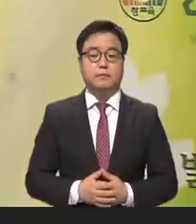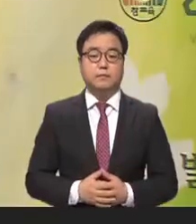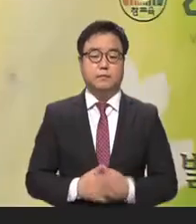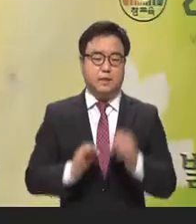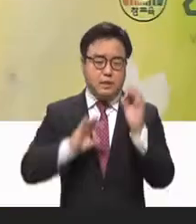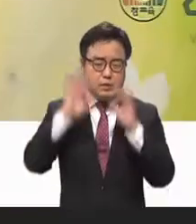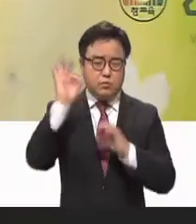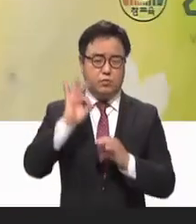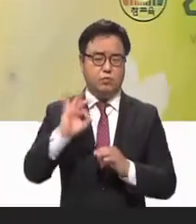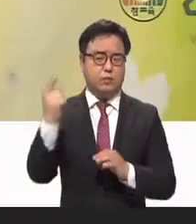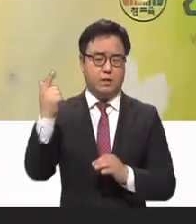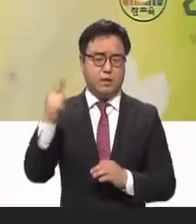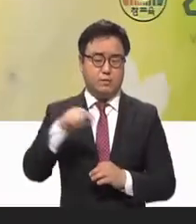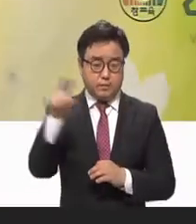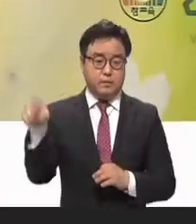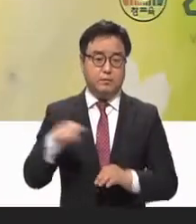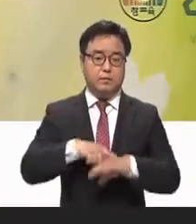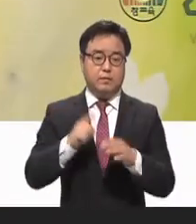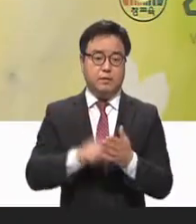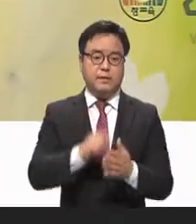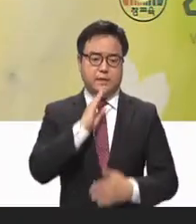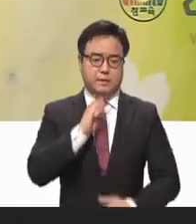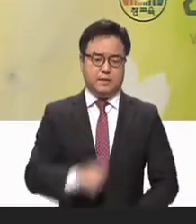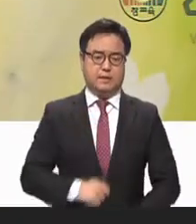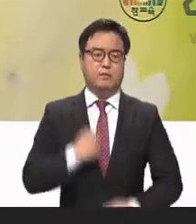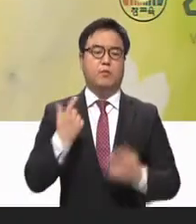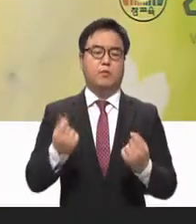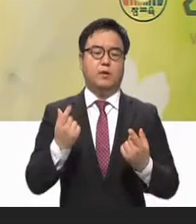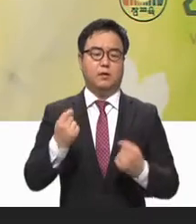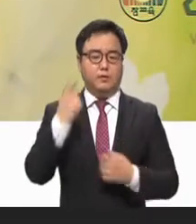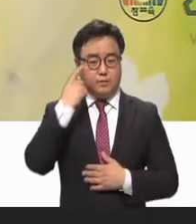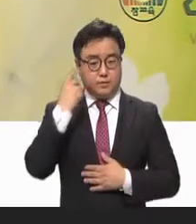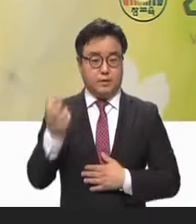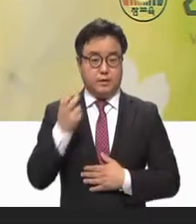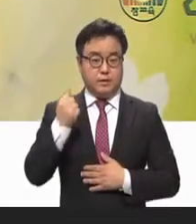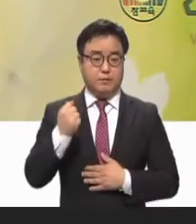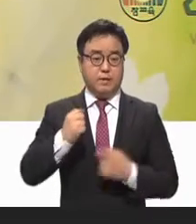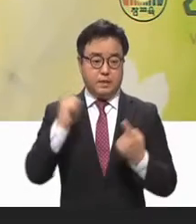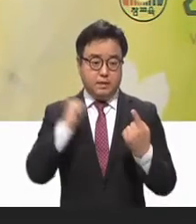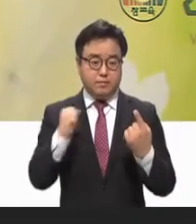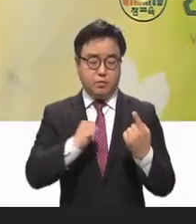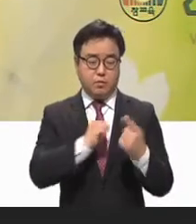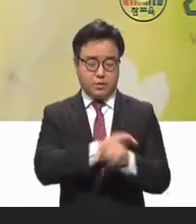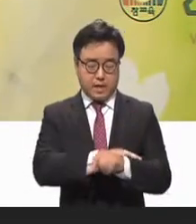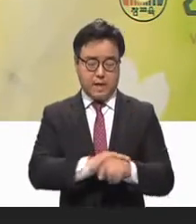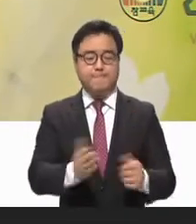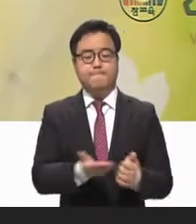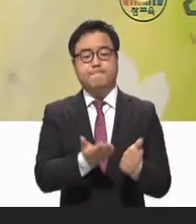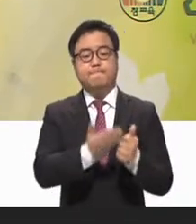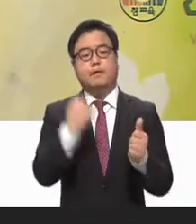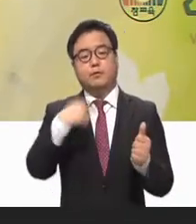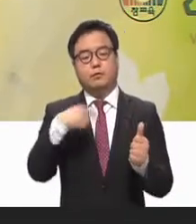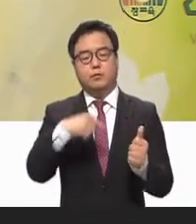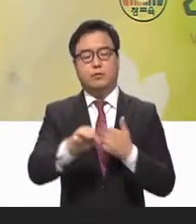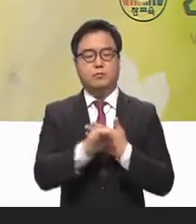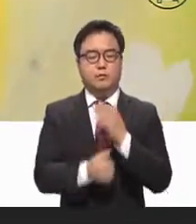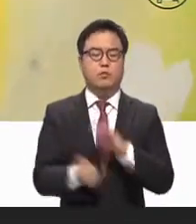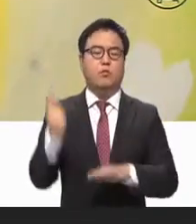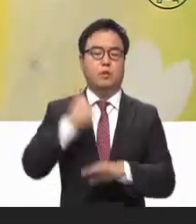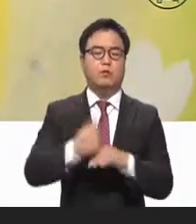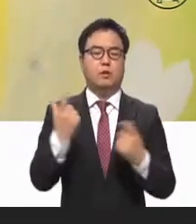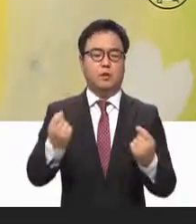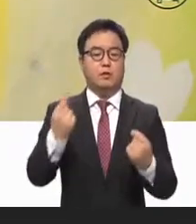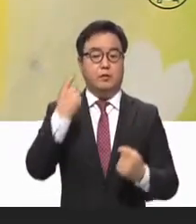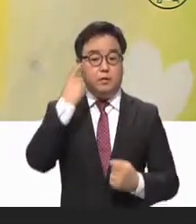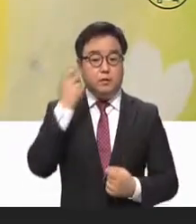실수가 아니고 정말 그분들이 진심이라고 생각합니다 어 1% 잘 키우면 어 성공한 교육이라고 보는 거죠